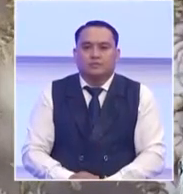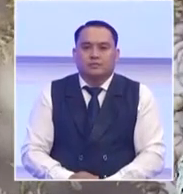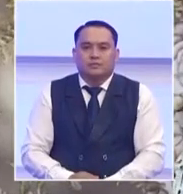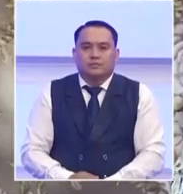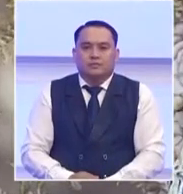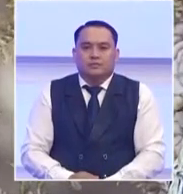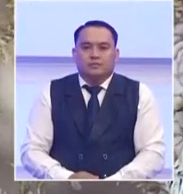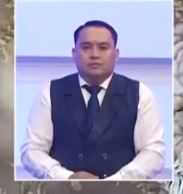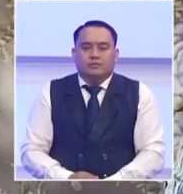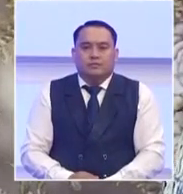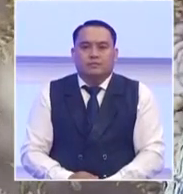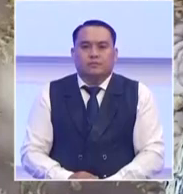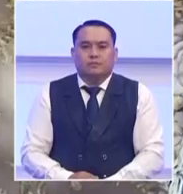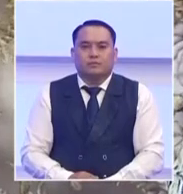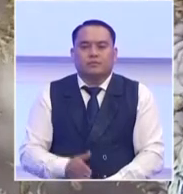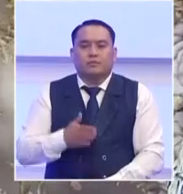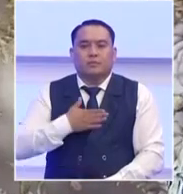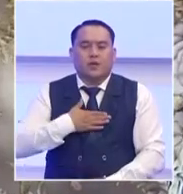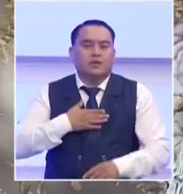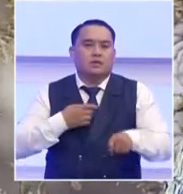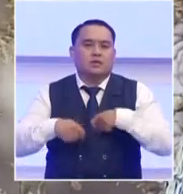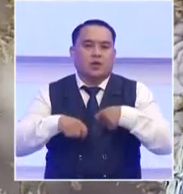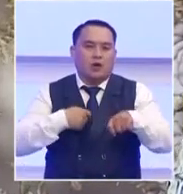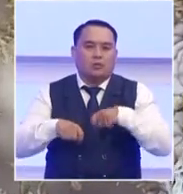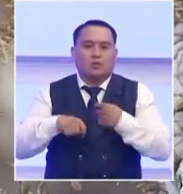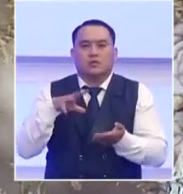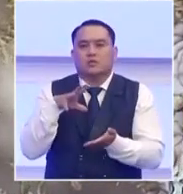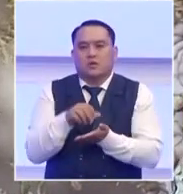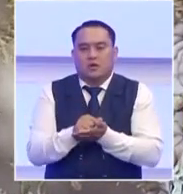мен айланып жүргенде осы жолдасым мен